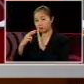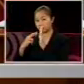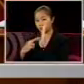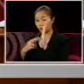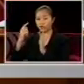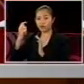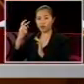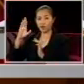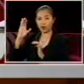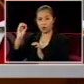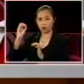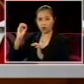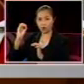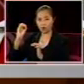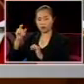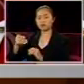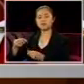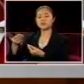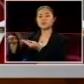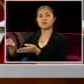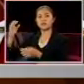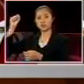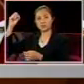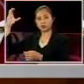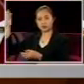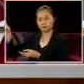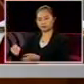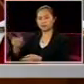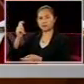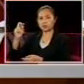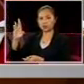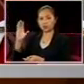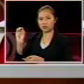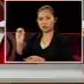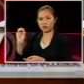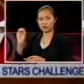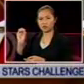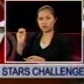TRO na ipinababa ng Korte Suprema ay